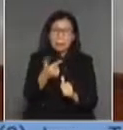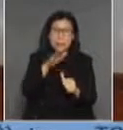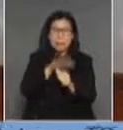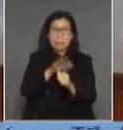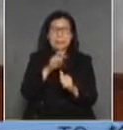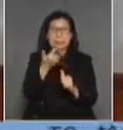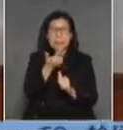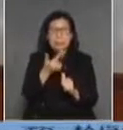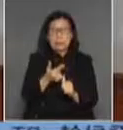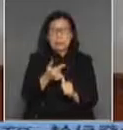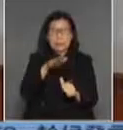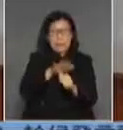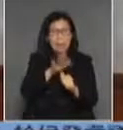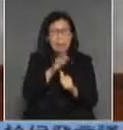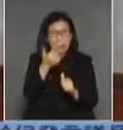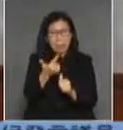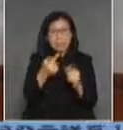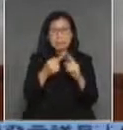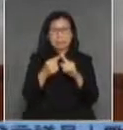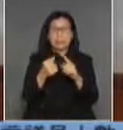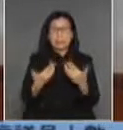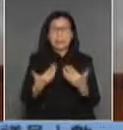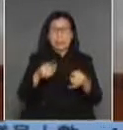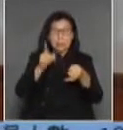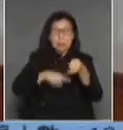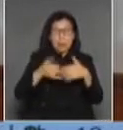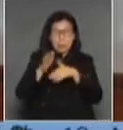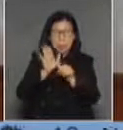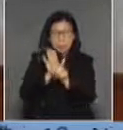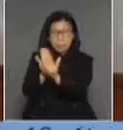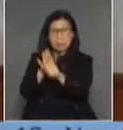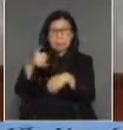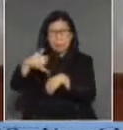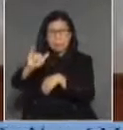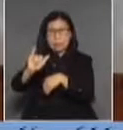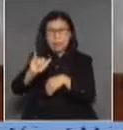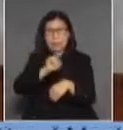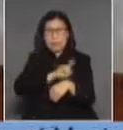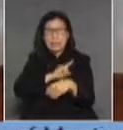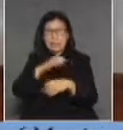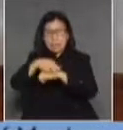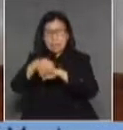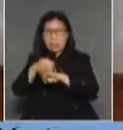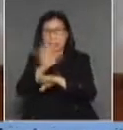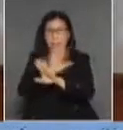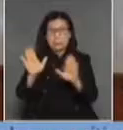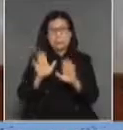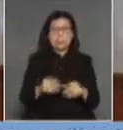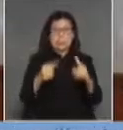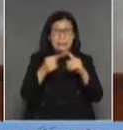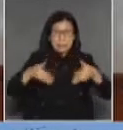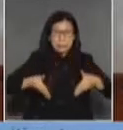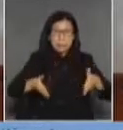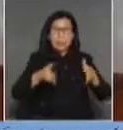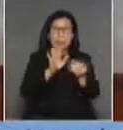遭受不人道待遇者免被遣返，這本是一項人道的措